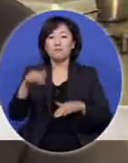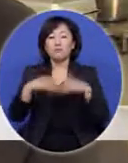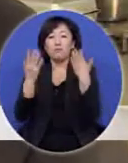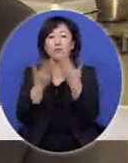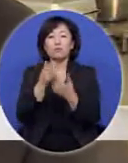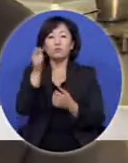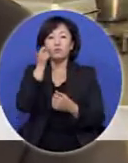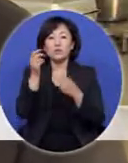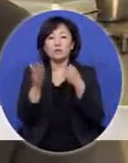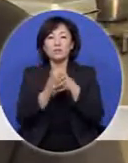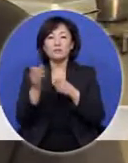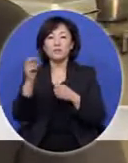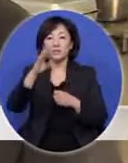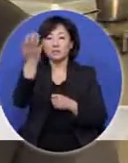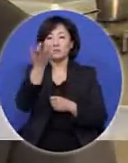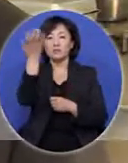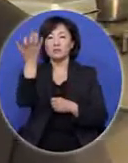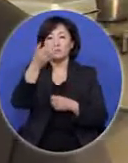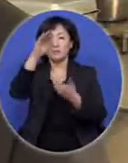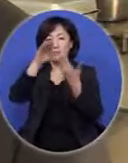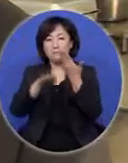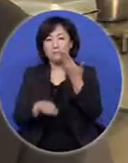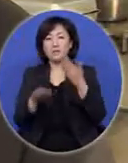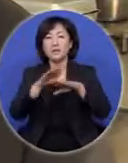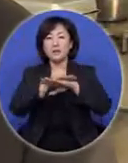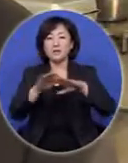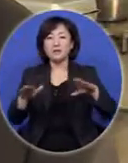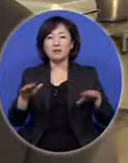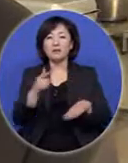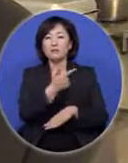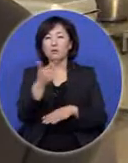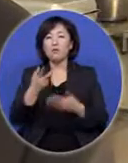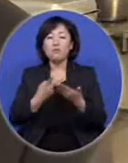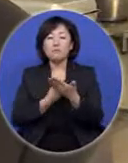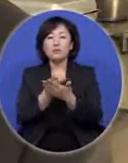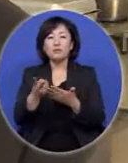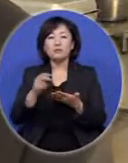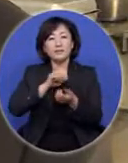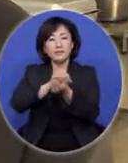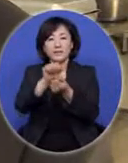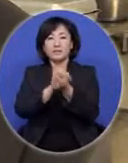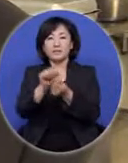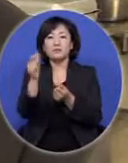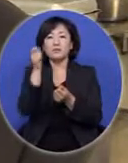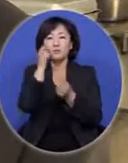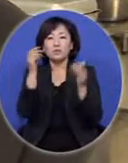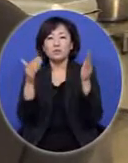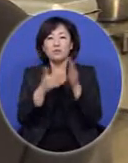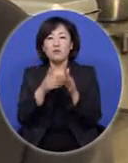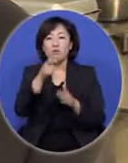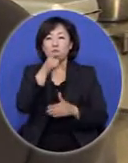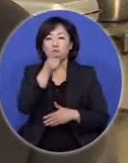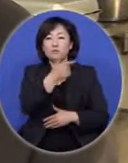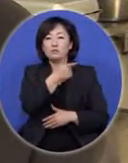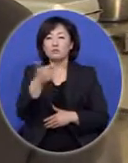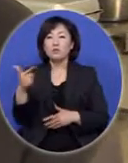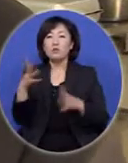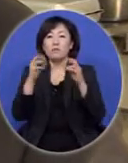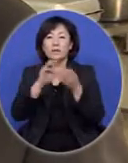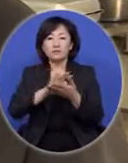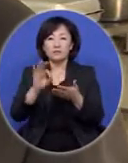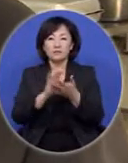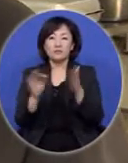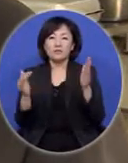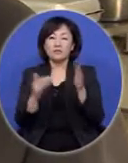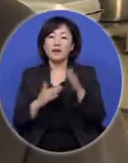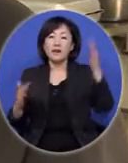다 미쳐가지고 다시 땅바닥에 떨어져가지고 바닥이 미끄러워서 아무리 닦을 수 있는 그런 물기가 더 너무 많이 떨어지기 때문에